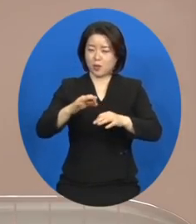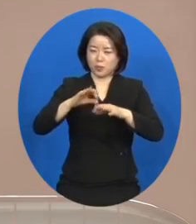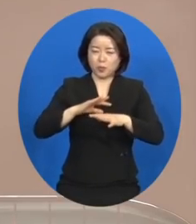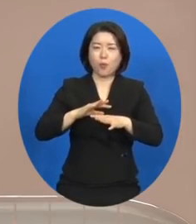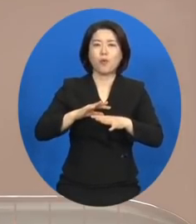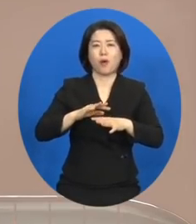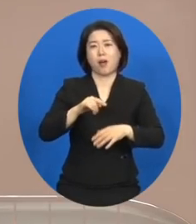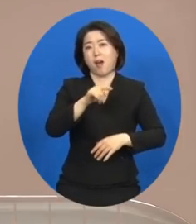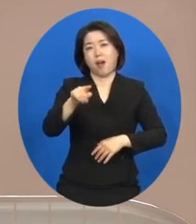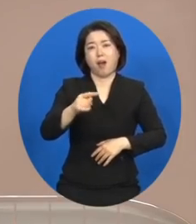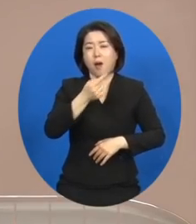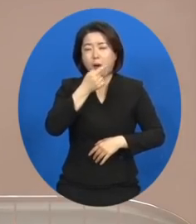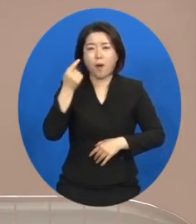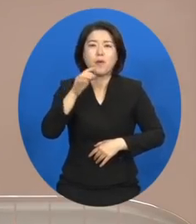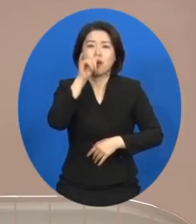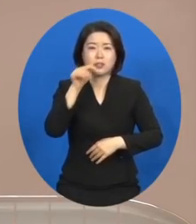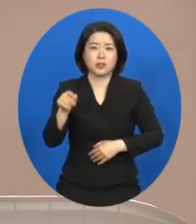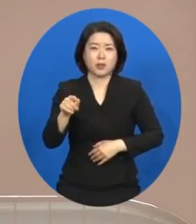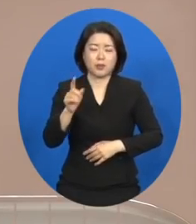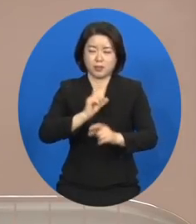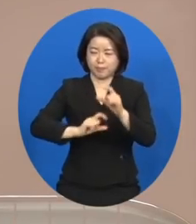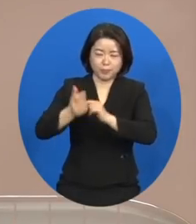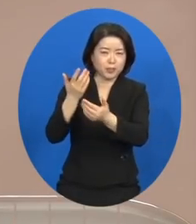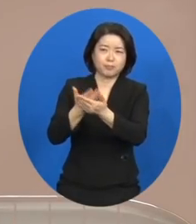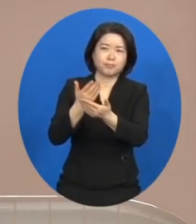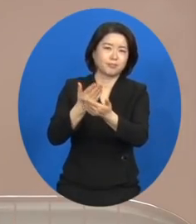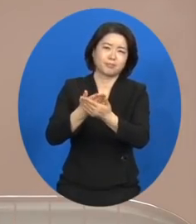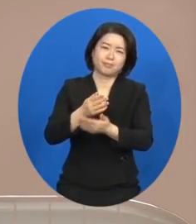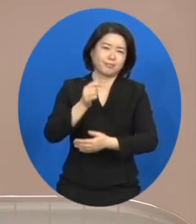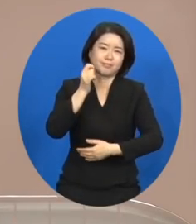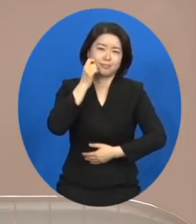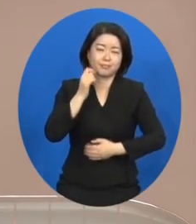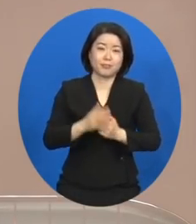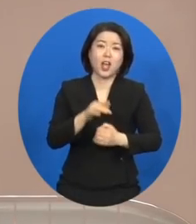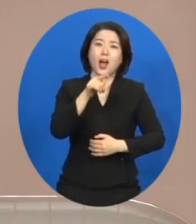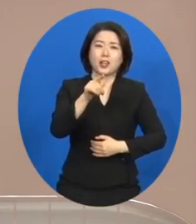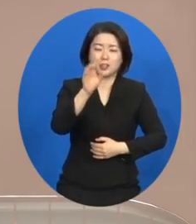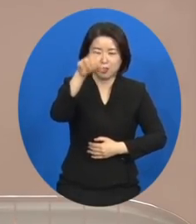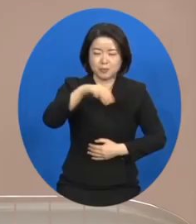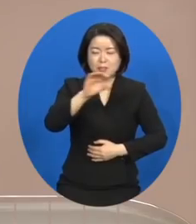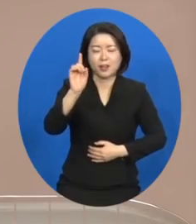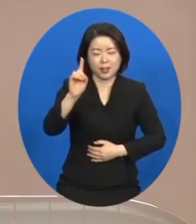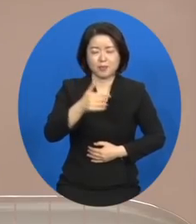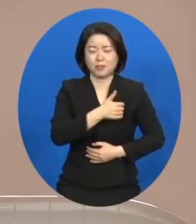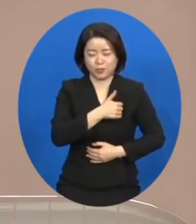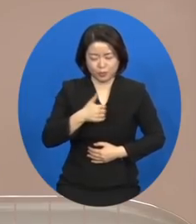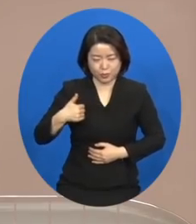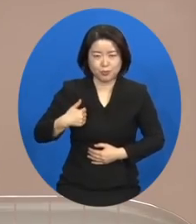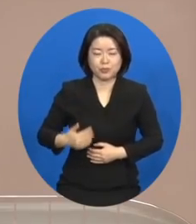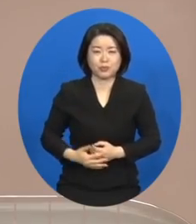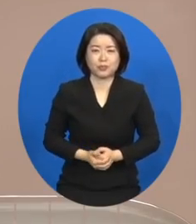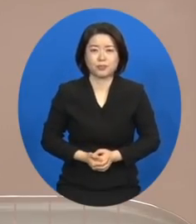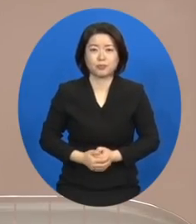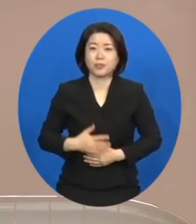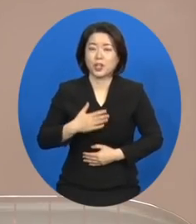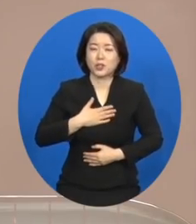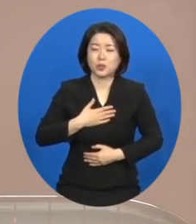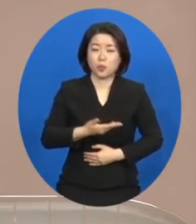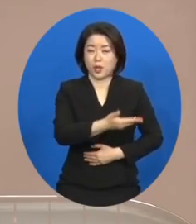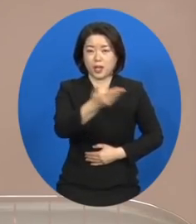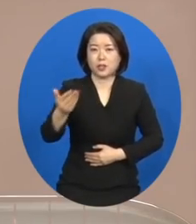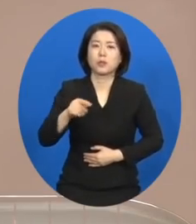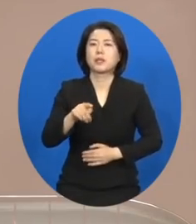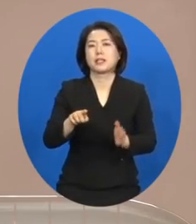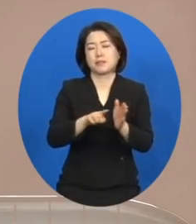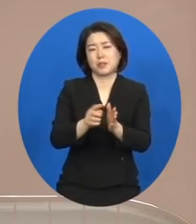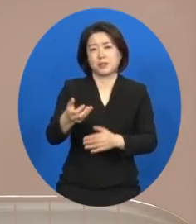표적이 이미 있는데 우리가 무엇을 더 구하겠습니까? 그것이면 충분한 것이죠. 저와 여러분에게 이 믿음이 있기를